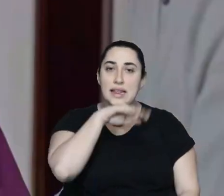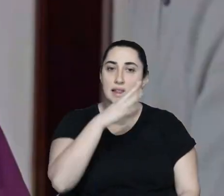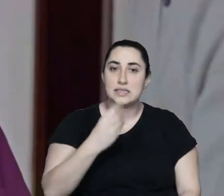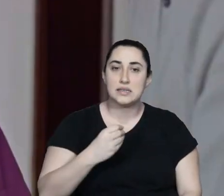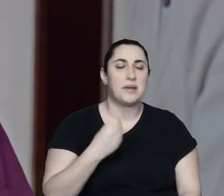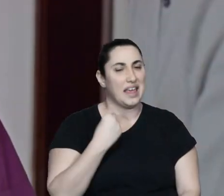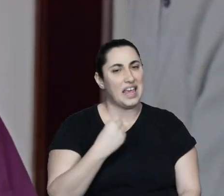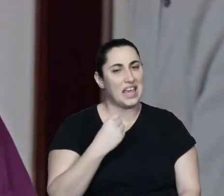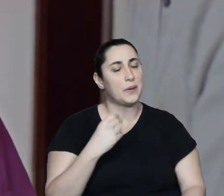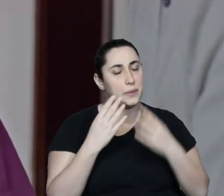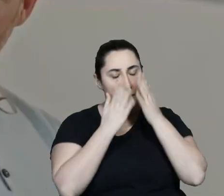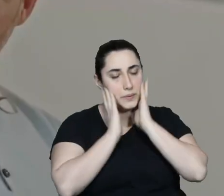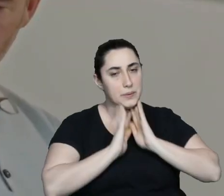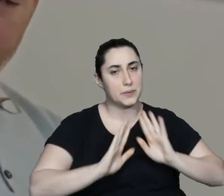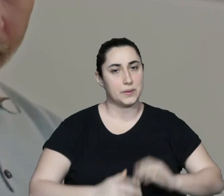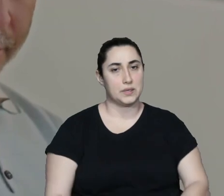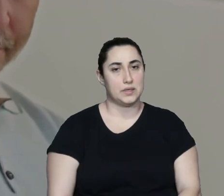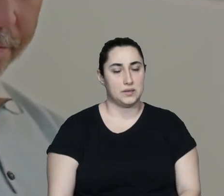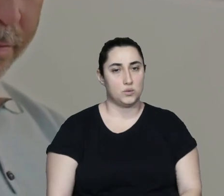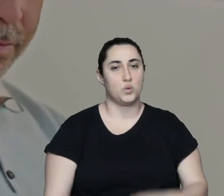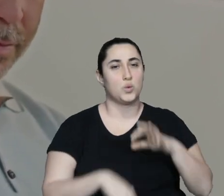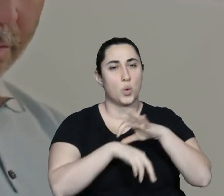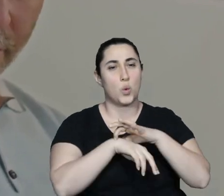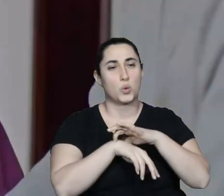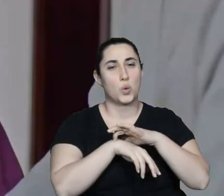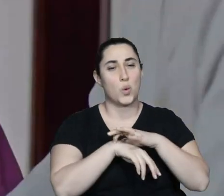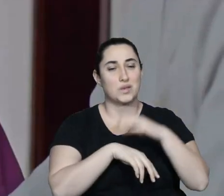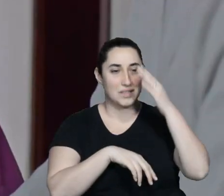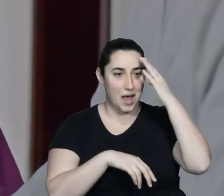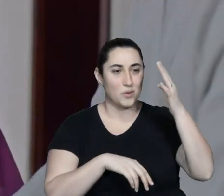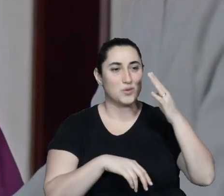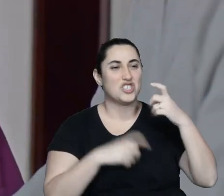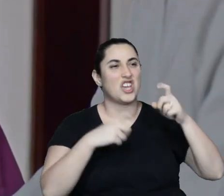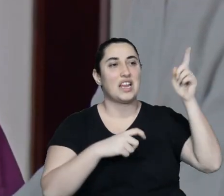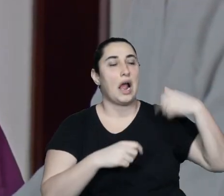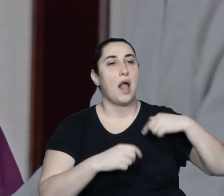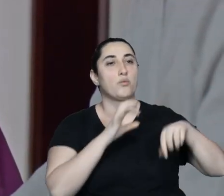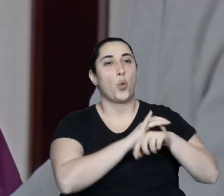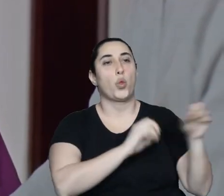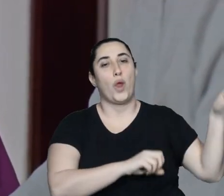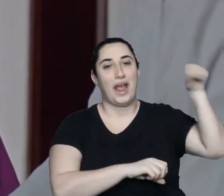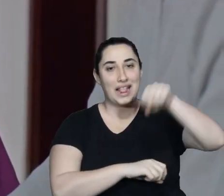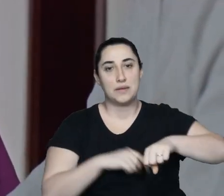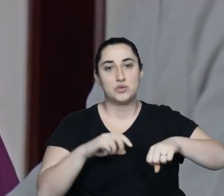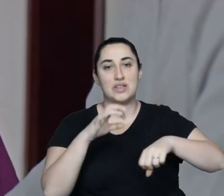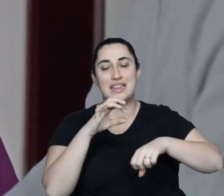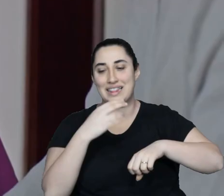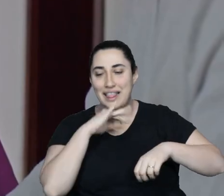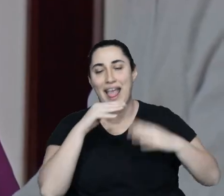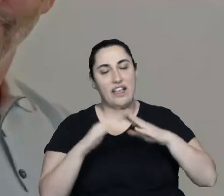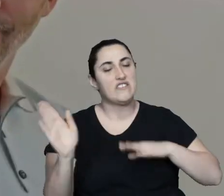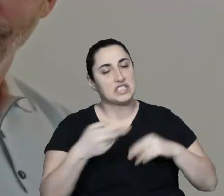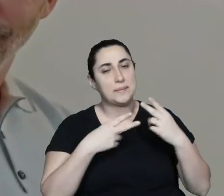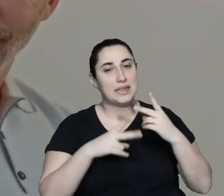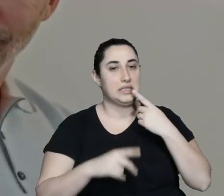nasıl? İyi, iyi. Çok şükür. Doktor bey sağ olsun, şehirden bir tane kalp doktoru getirmiş. O da dedeme eve